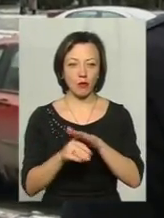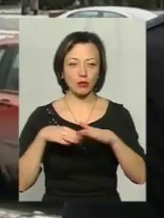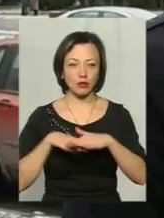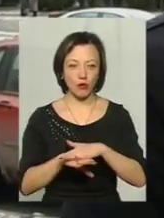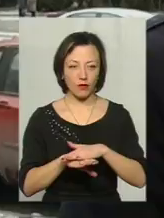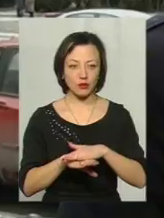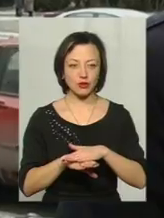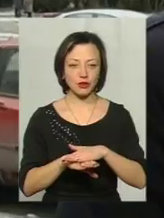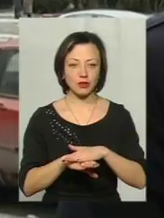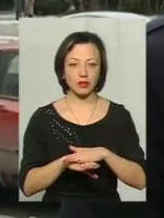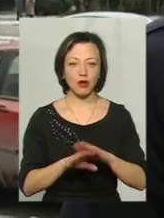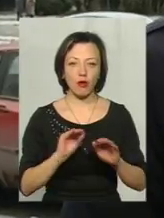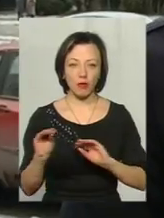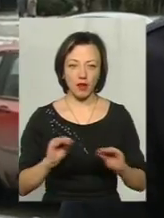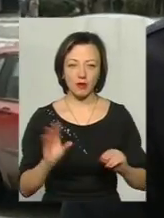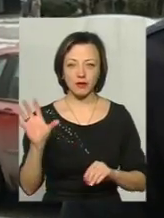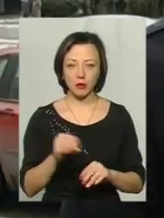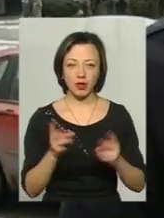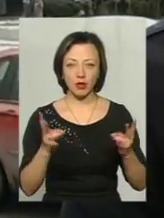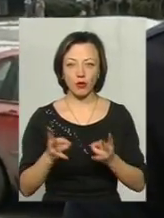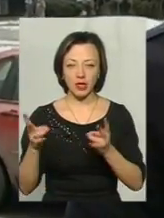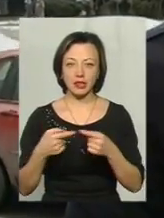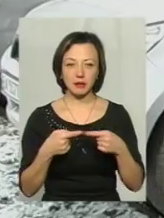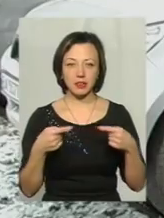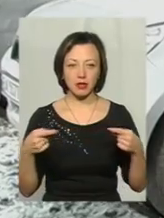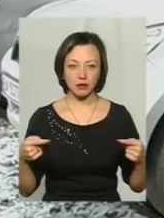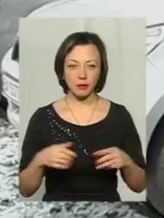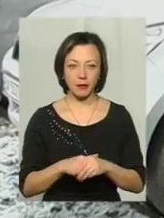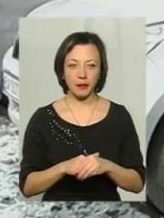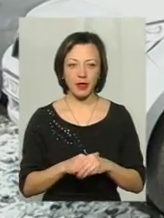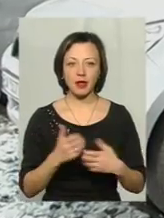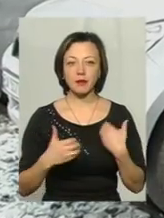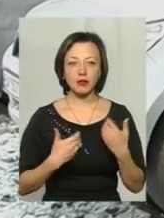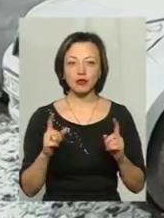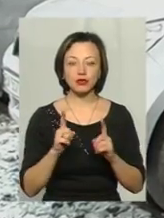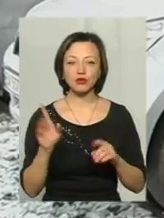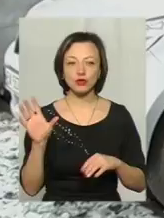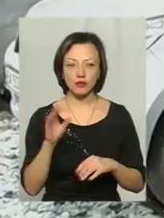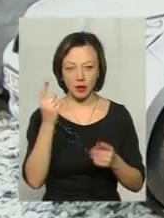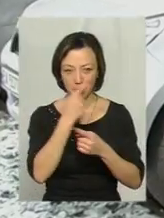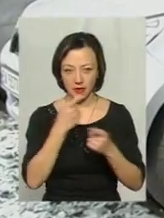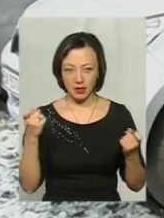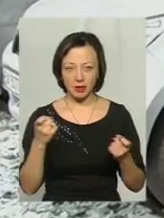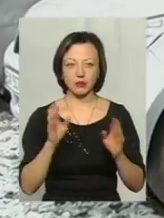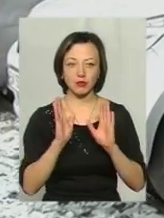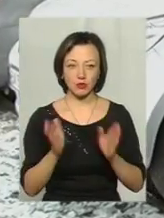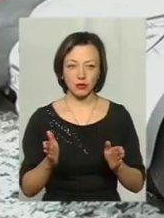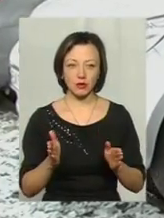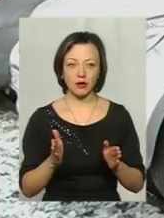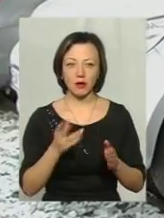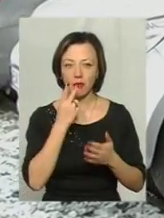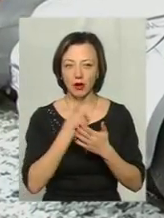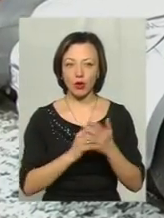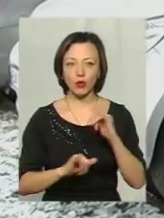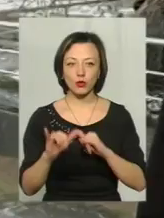бомбосховище, воно обладнане всіма необхідними засобами. Не переживайте, якщо що, всіх оповістять, всіх предупредять, покажуть,